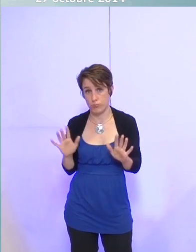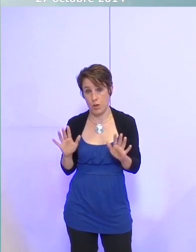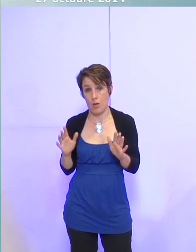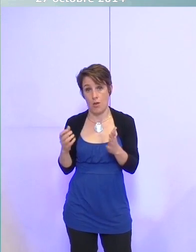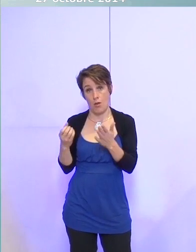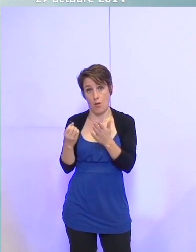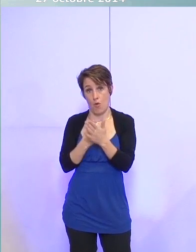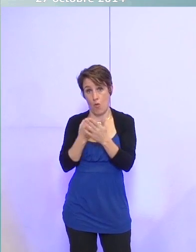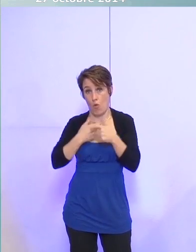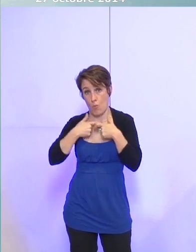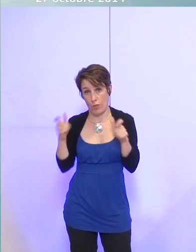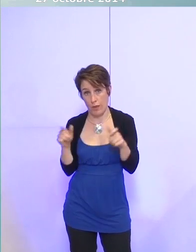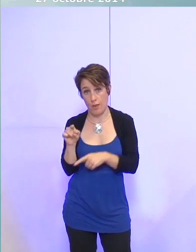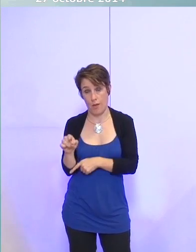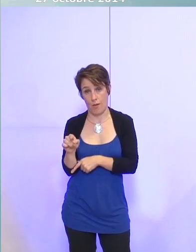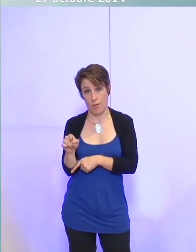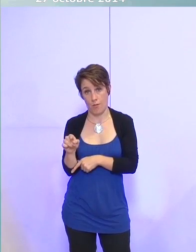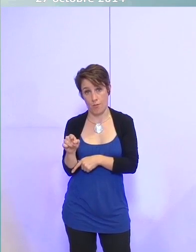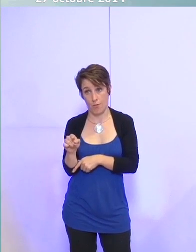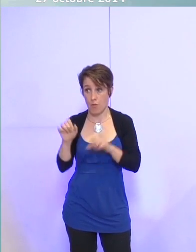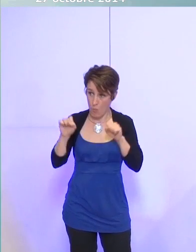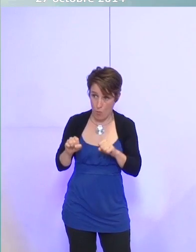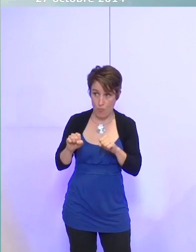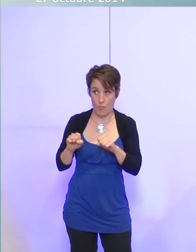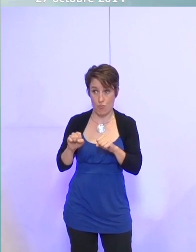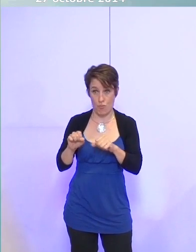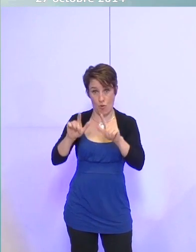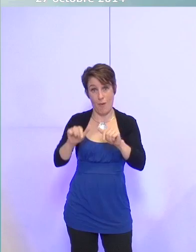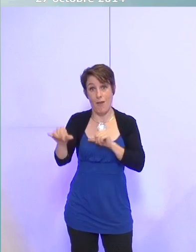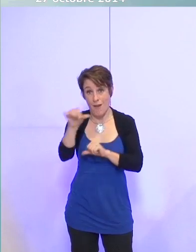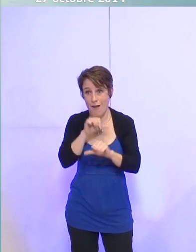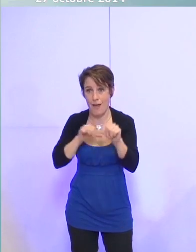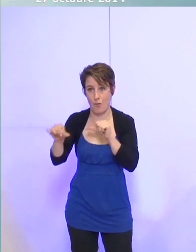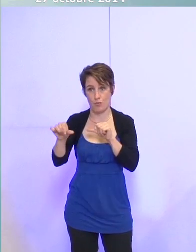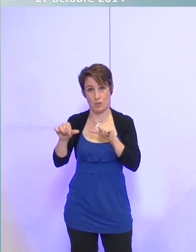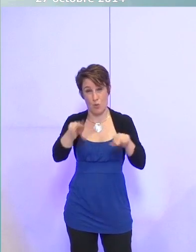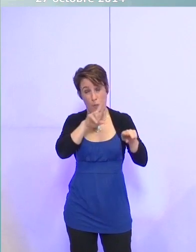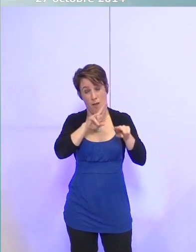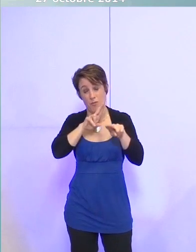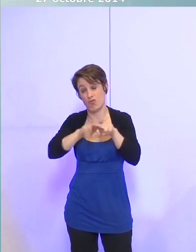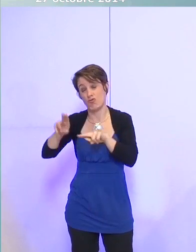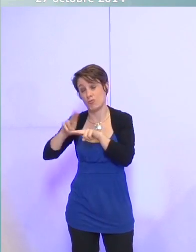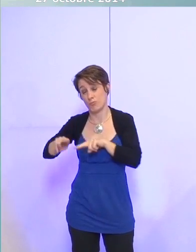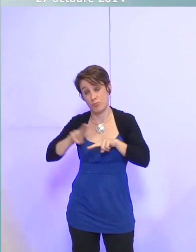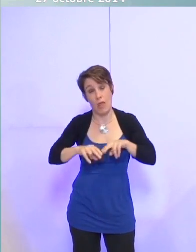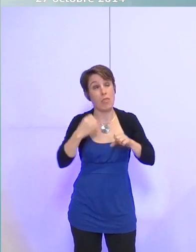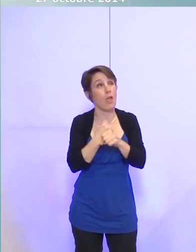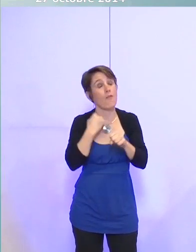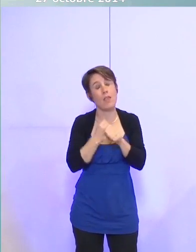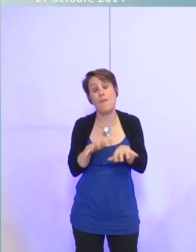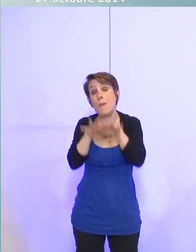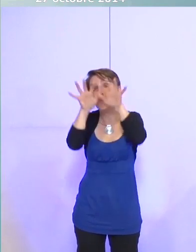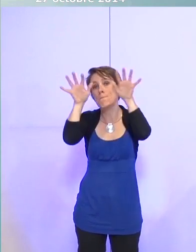de mettre en œuvre un chantier interne, transversal, que je vais qualifier de colossal, car il risque de